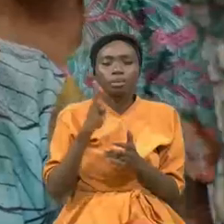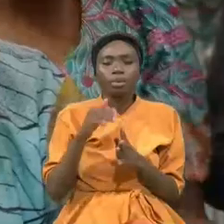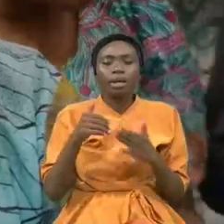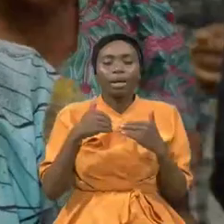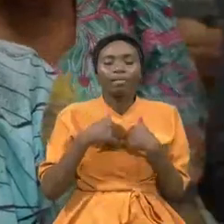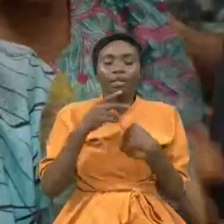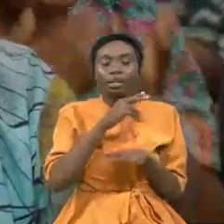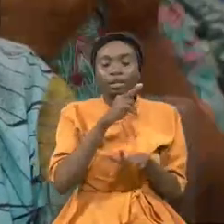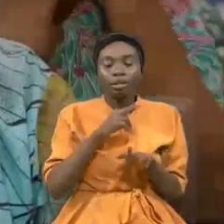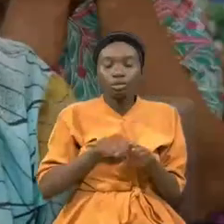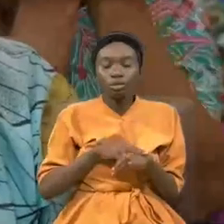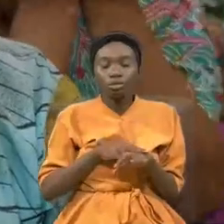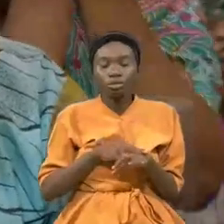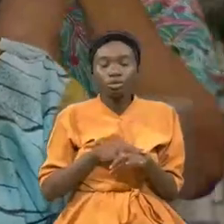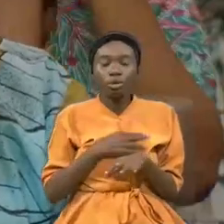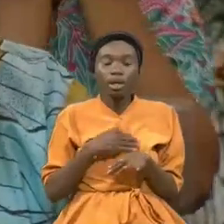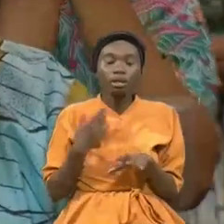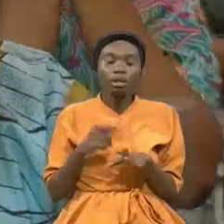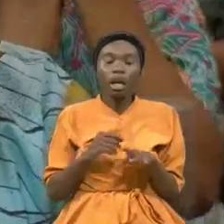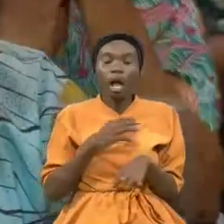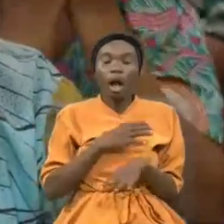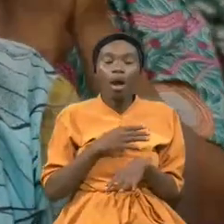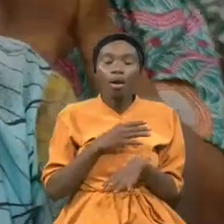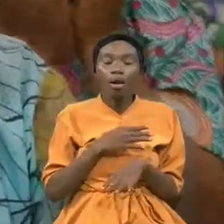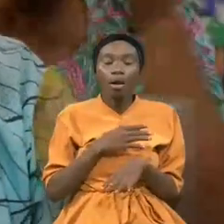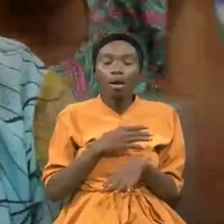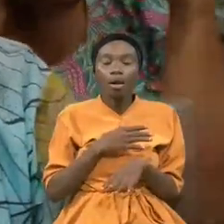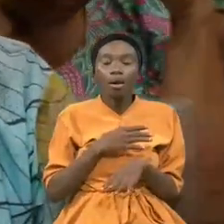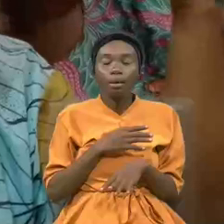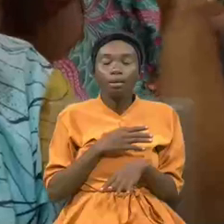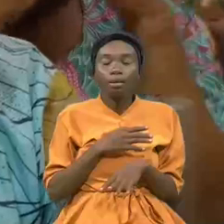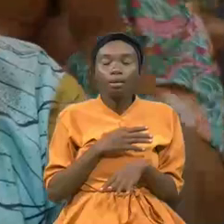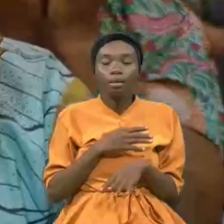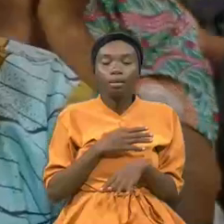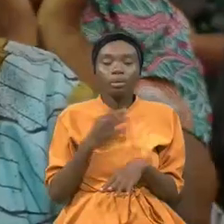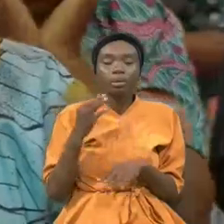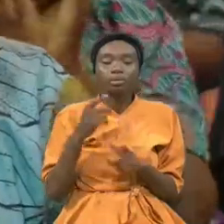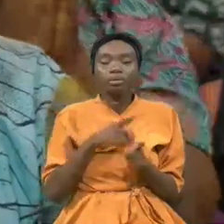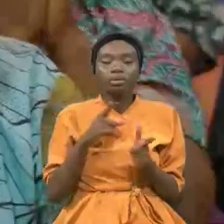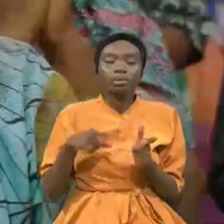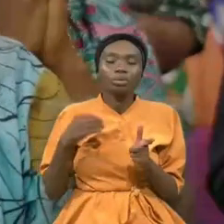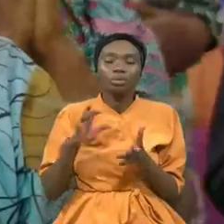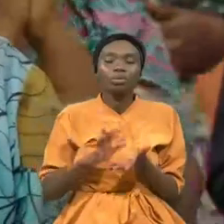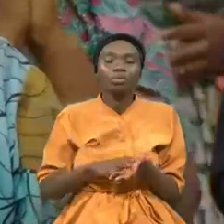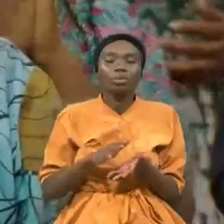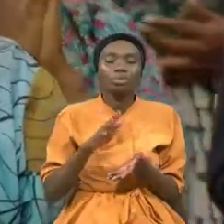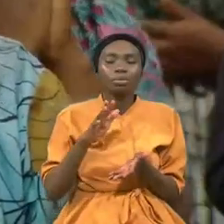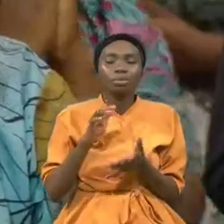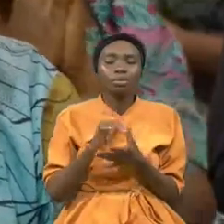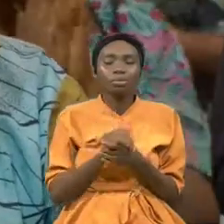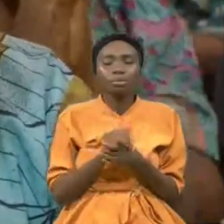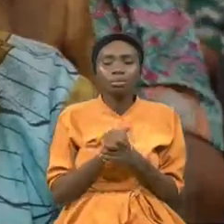tout en ayant la nature, les attributs du Seigneur de gloire.